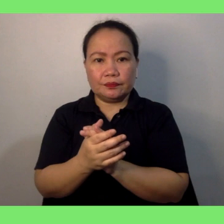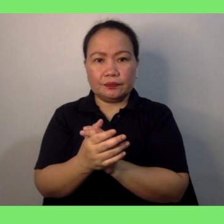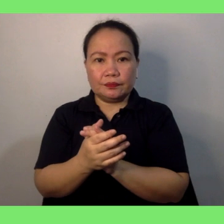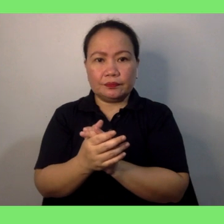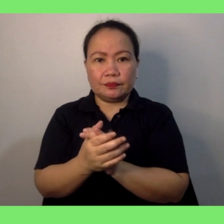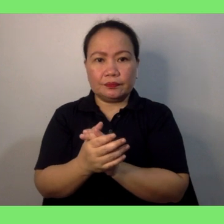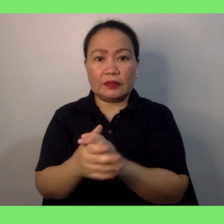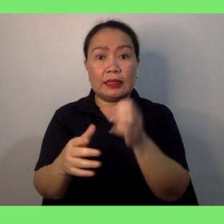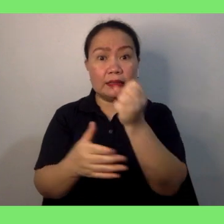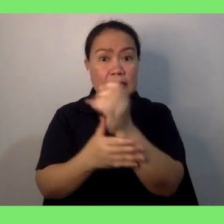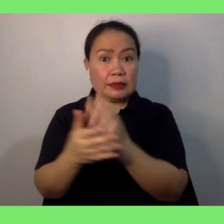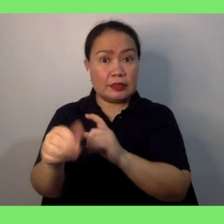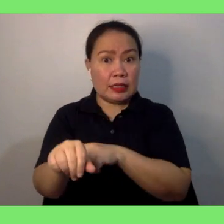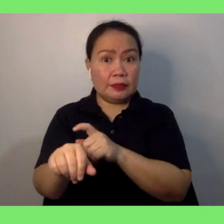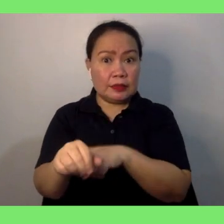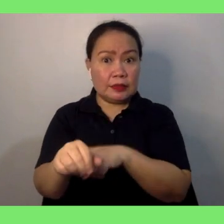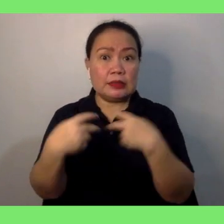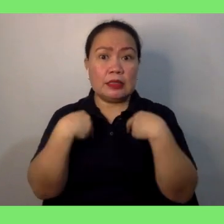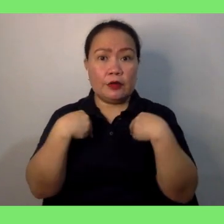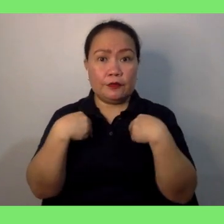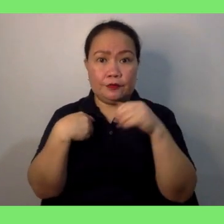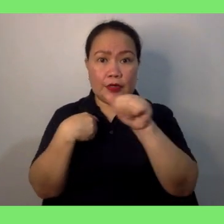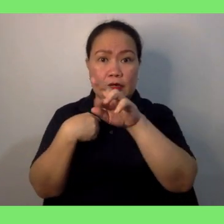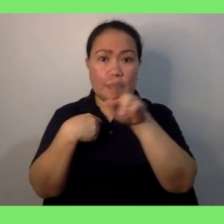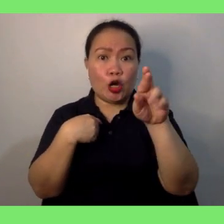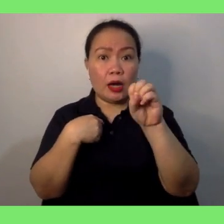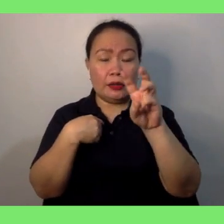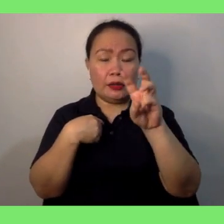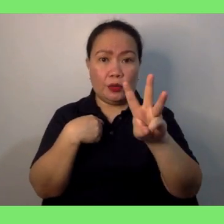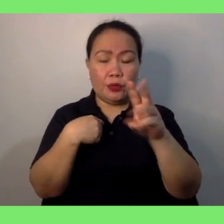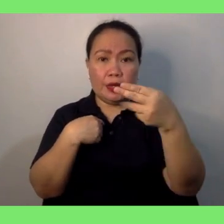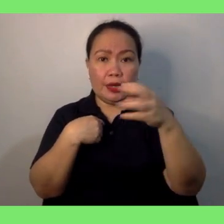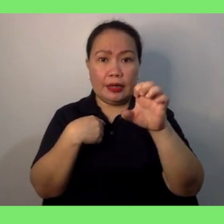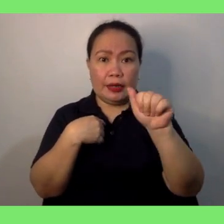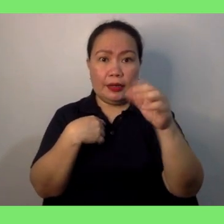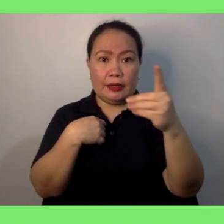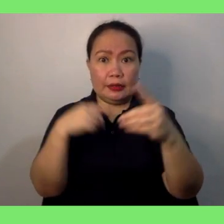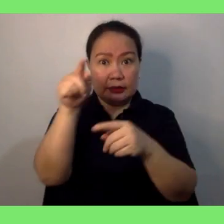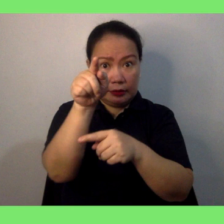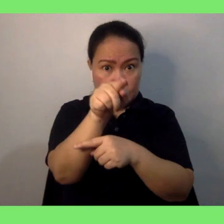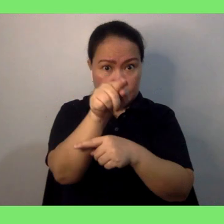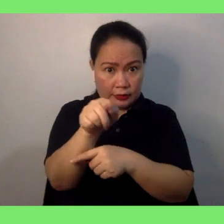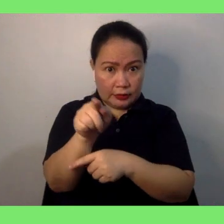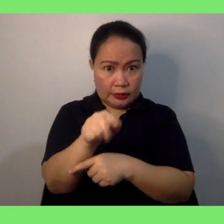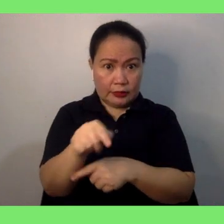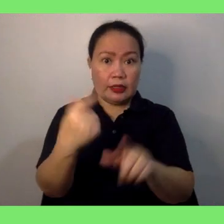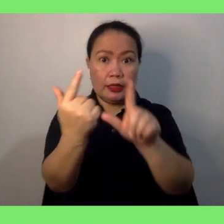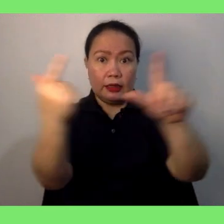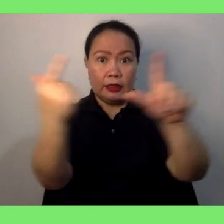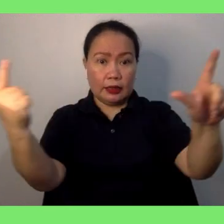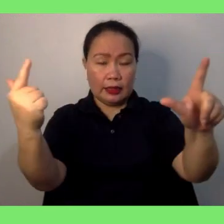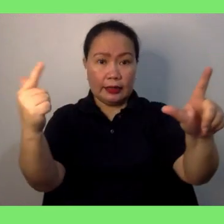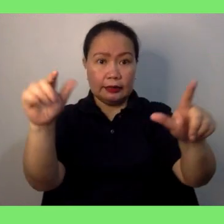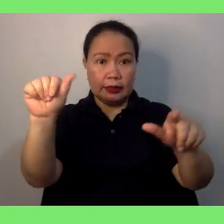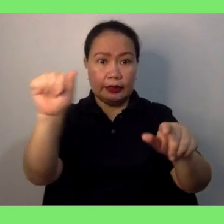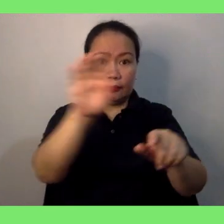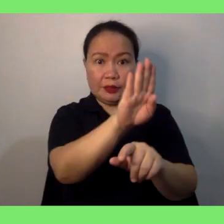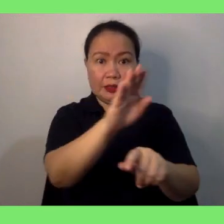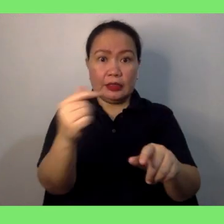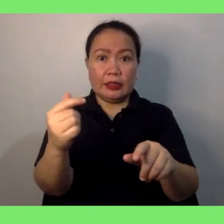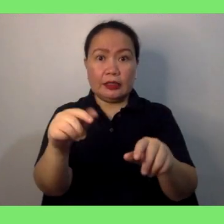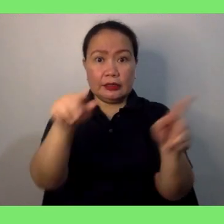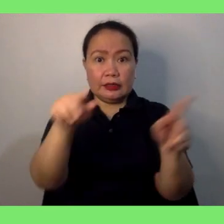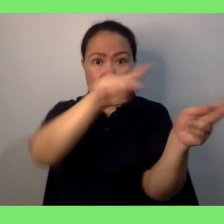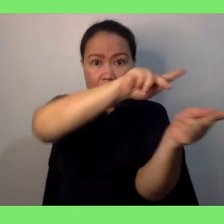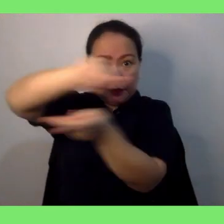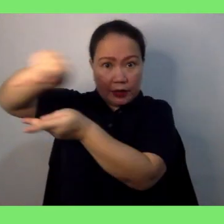itong dalawang arrowheads. Ibig sabihin, line AB is parallel to line CD. Ayan po